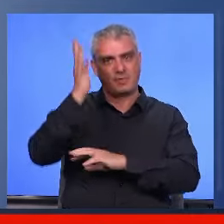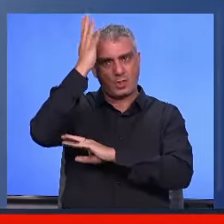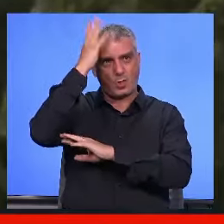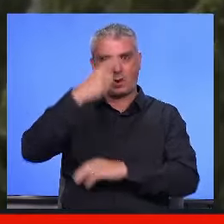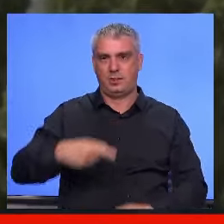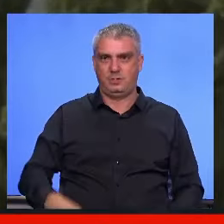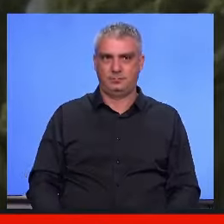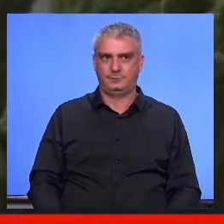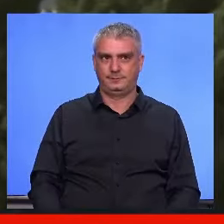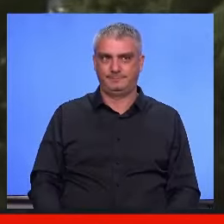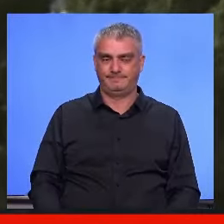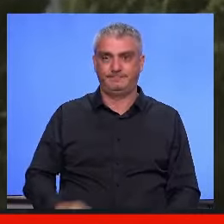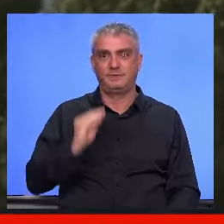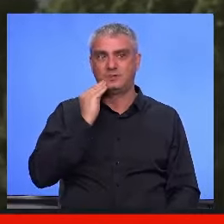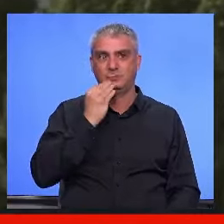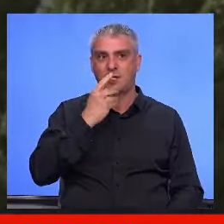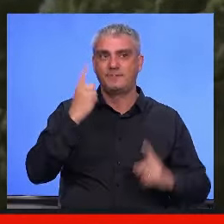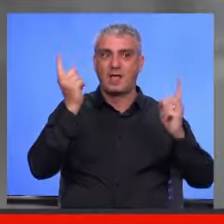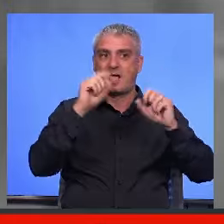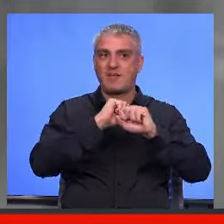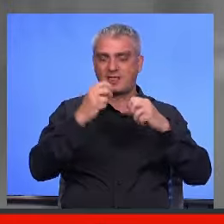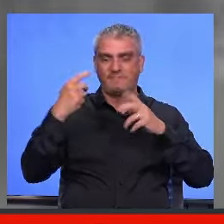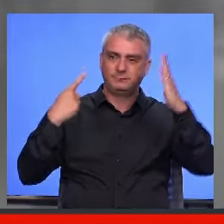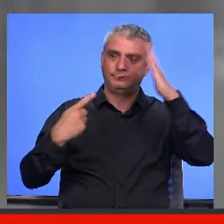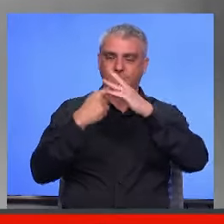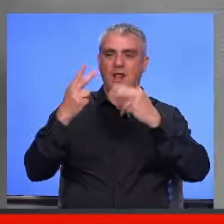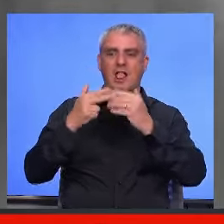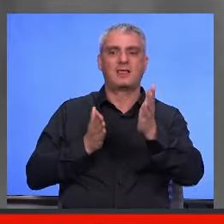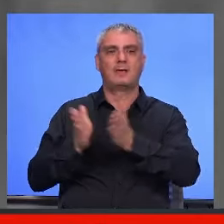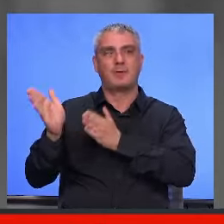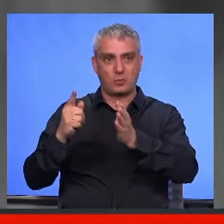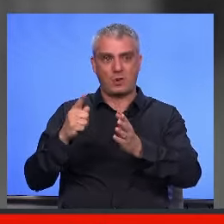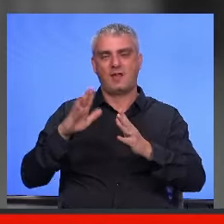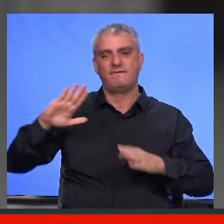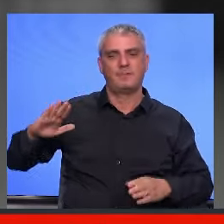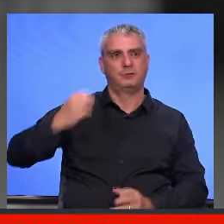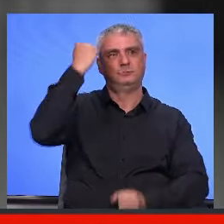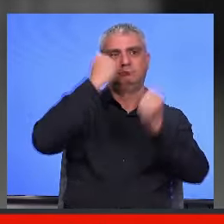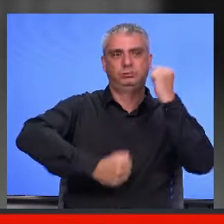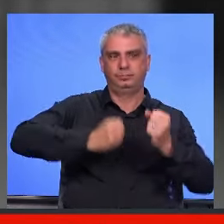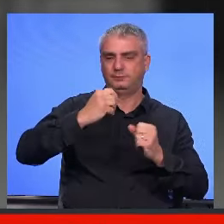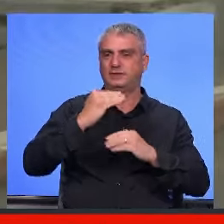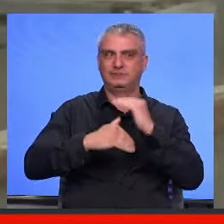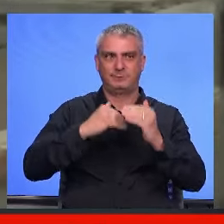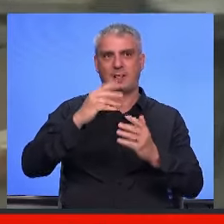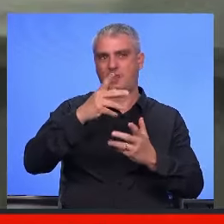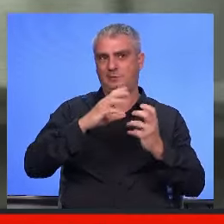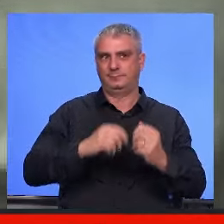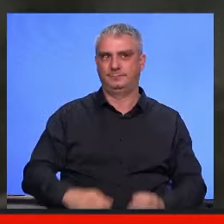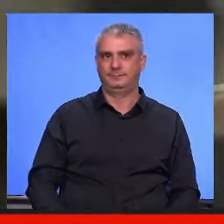ללול. בצהריים הופל רחפה נפץ סמוך למטולה ומטוסי קרב תקפו עמדות חיזבאללה בירון וכפרה.